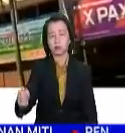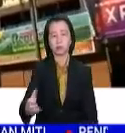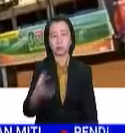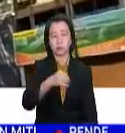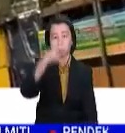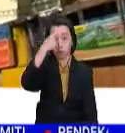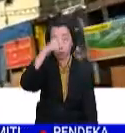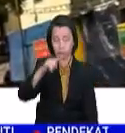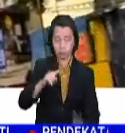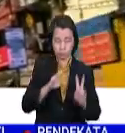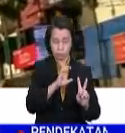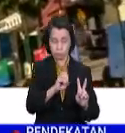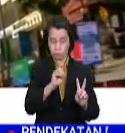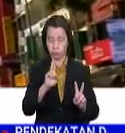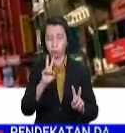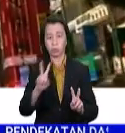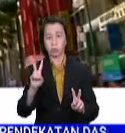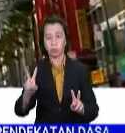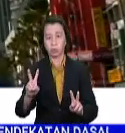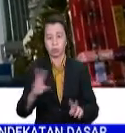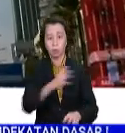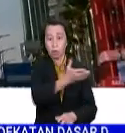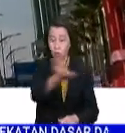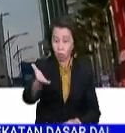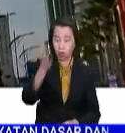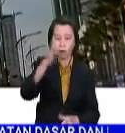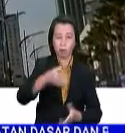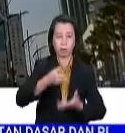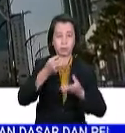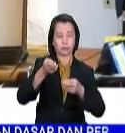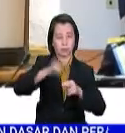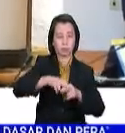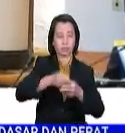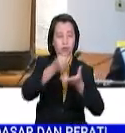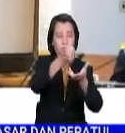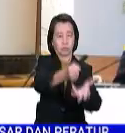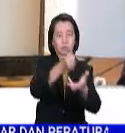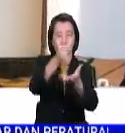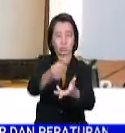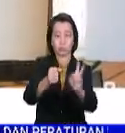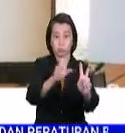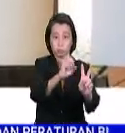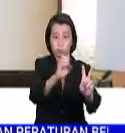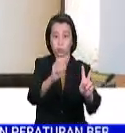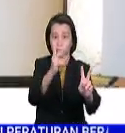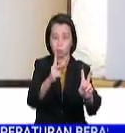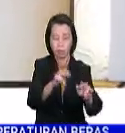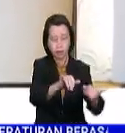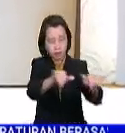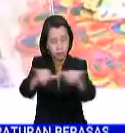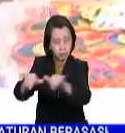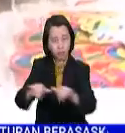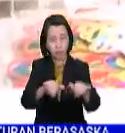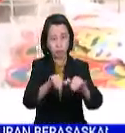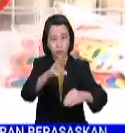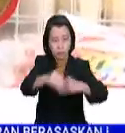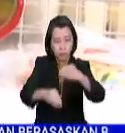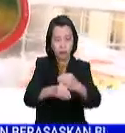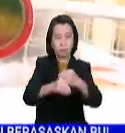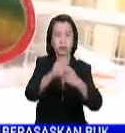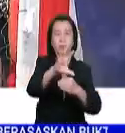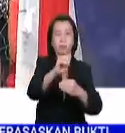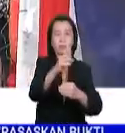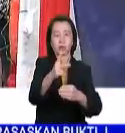Dan bagi 2022, semua adun bakal menerima RM200,000 bagi tujuan sama selain tambahan